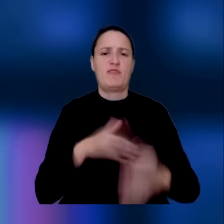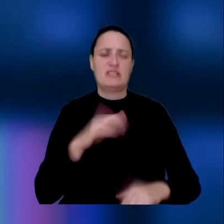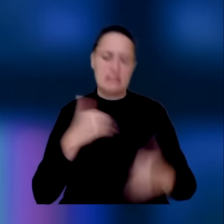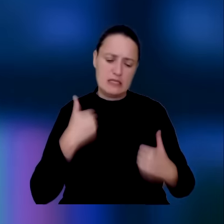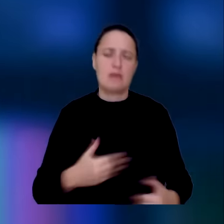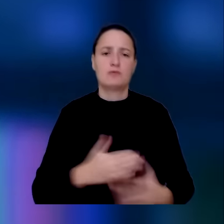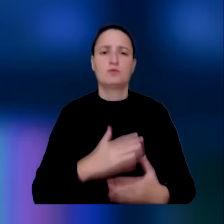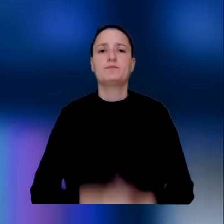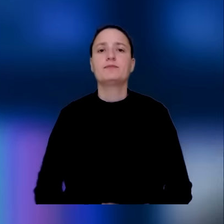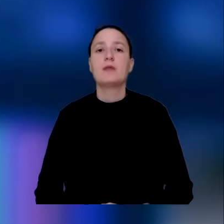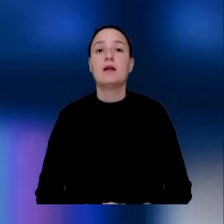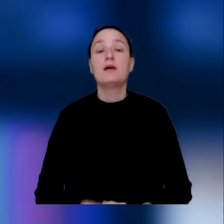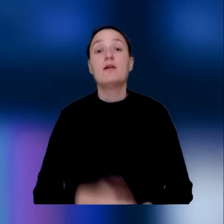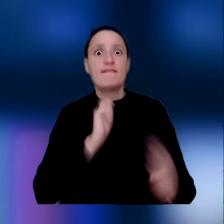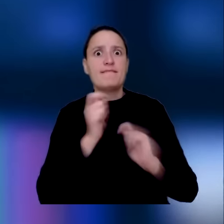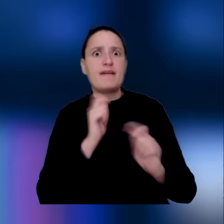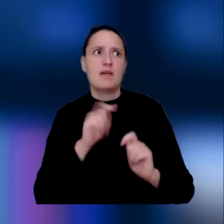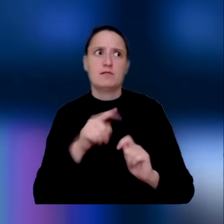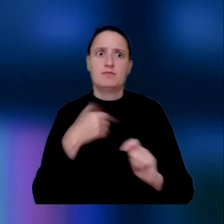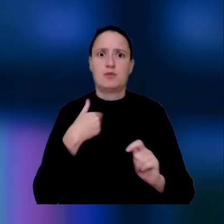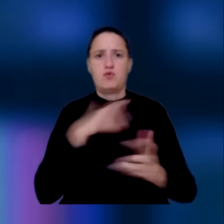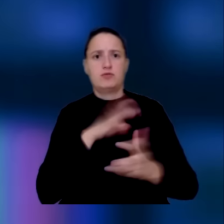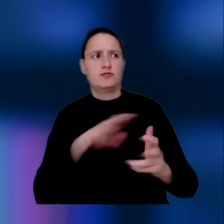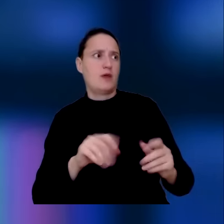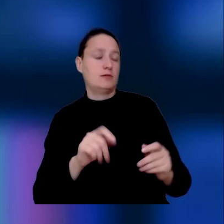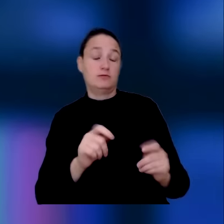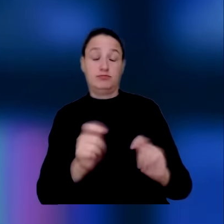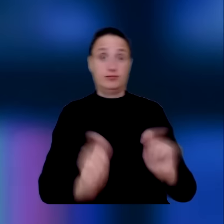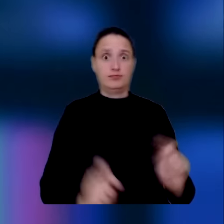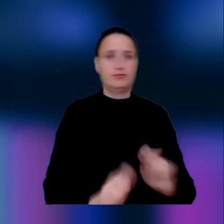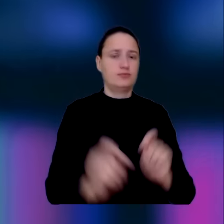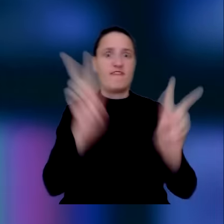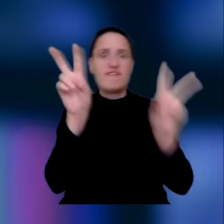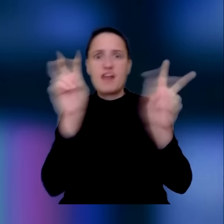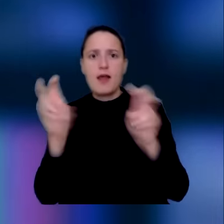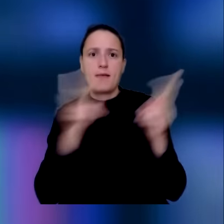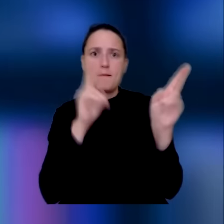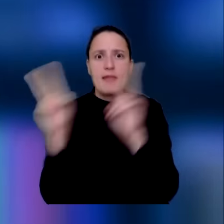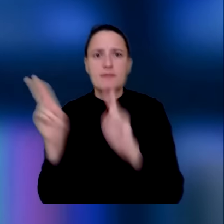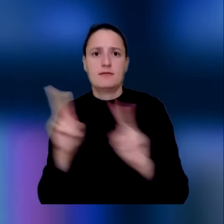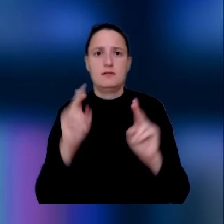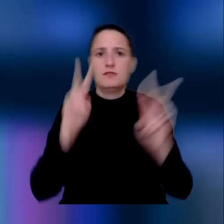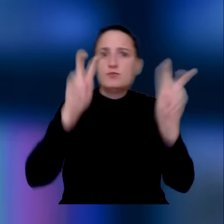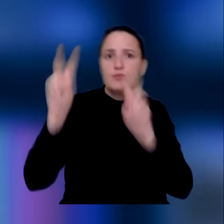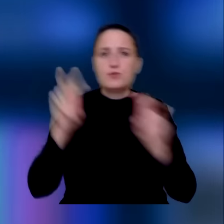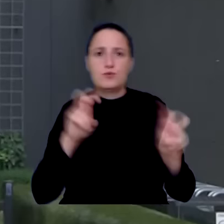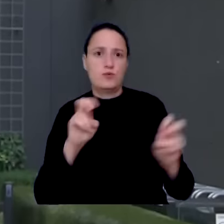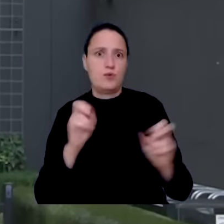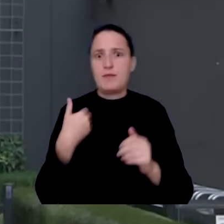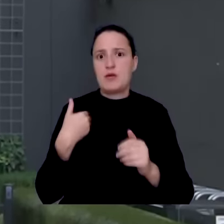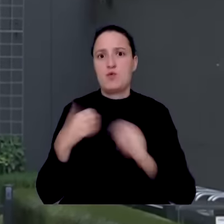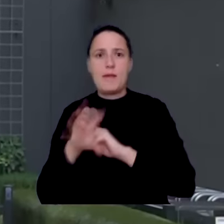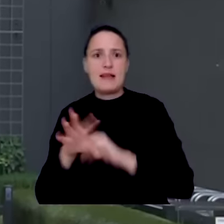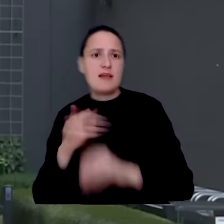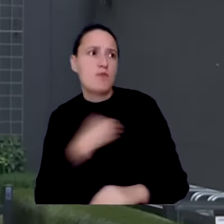dla Republiki wywołał ogromne poruszenie. Fragmenty wywiadu były wielokrotnie cytowane w polskich mediach.